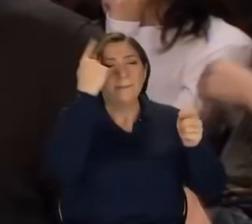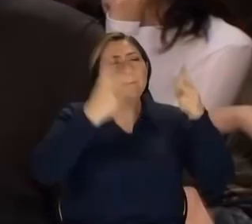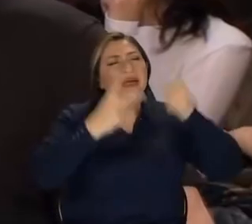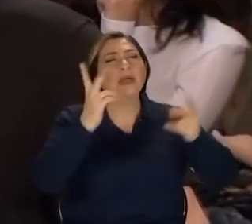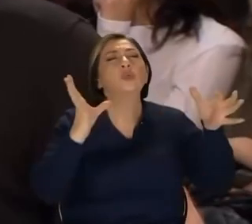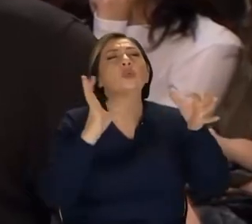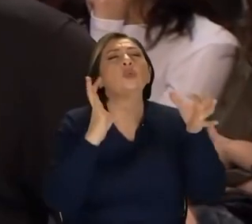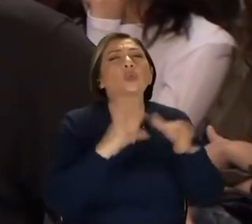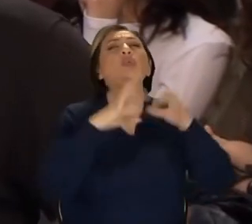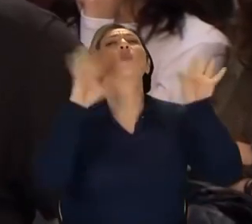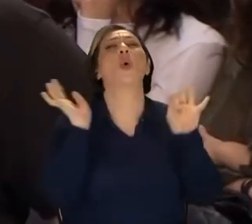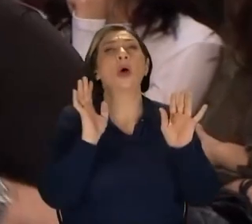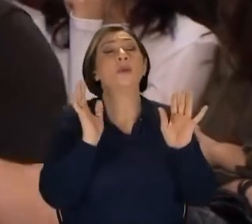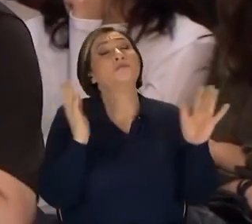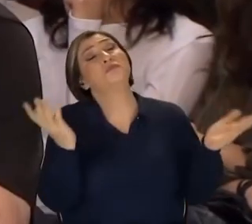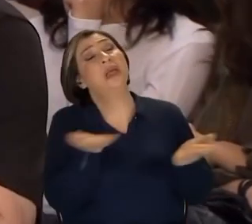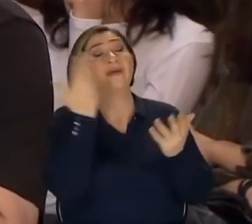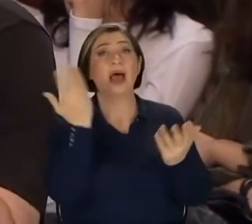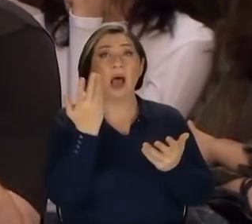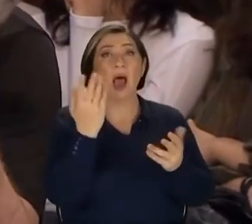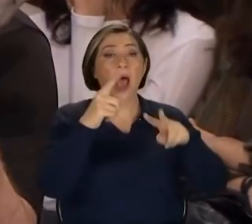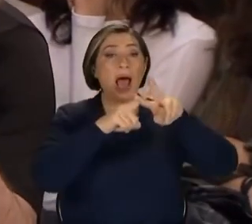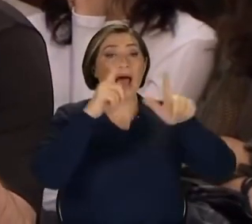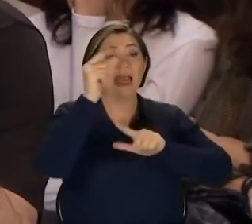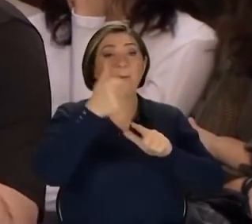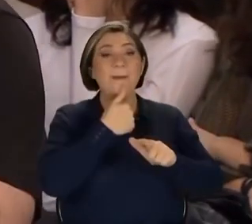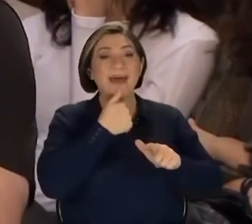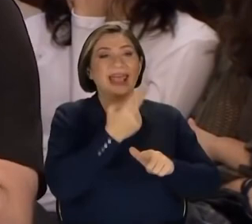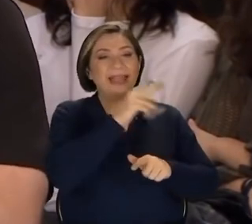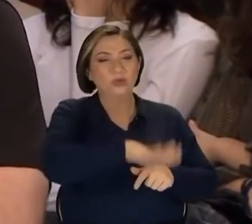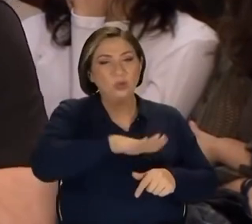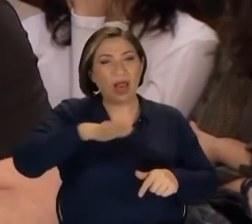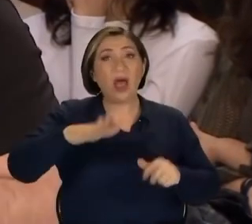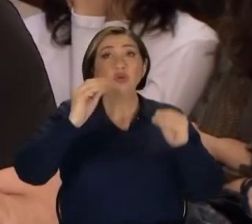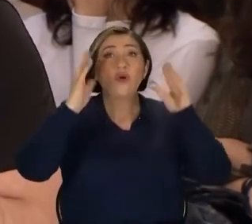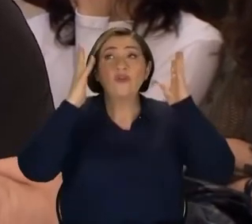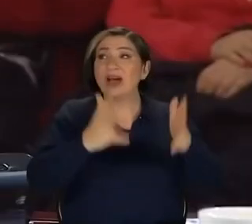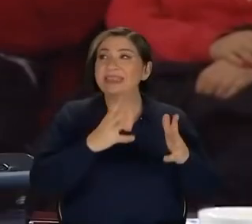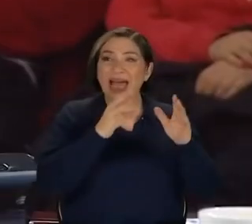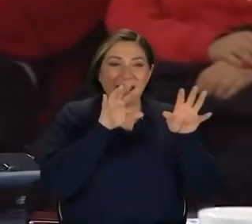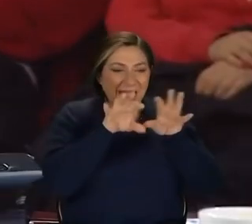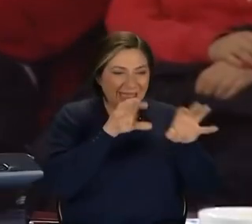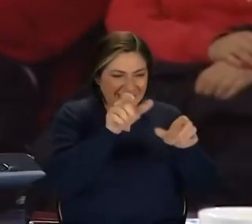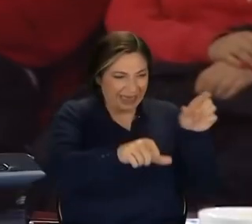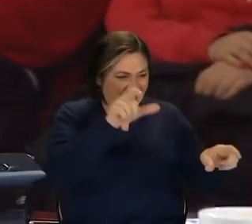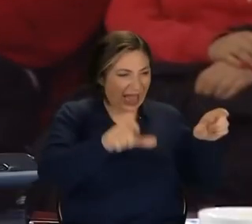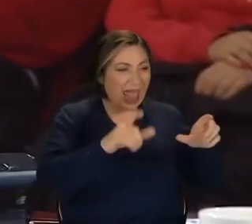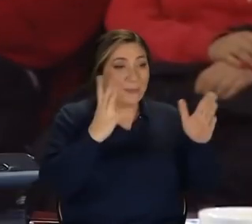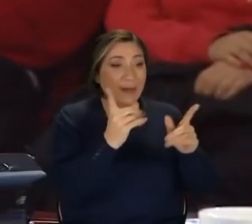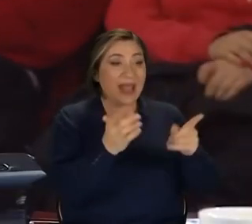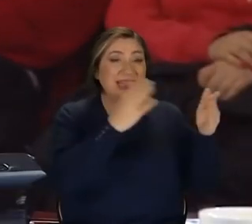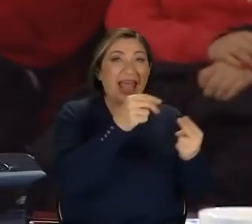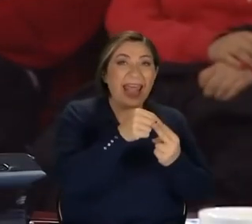tutmuyor. Ya da şeyde Ali Baba Yedicüler gibi aşırı karton karakterlerle yani hem de bir